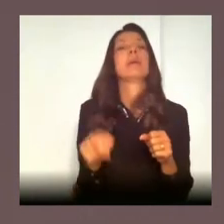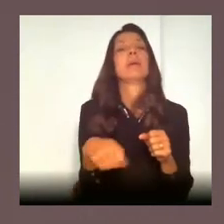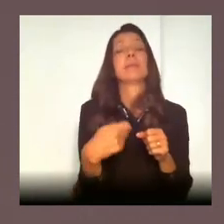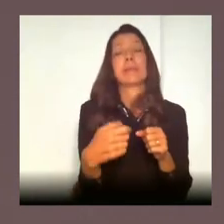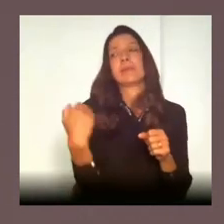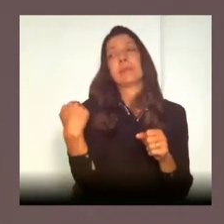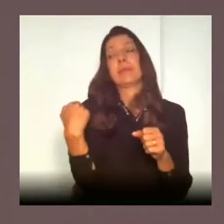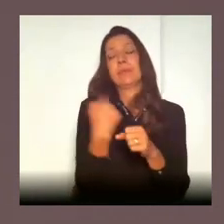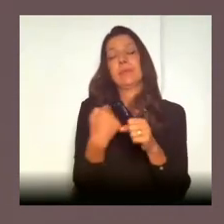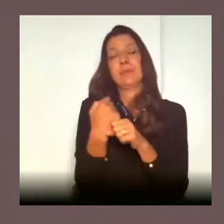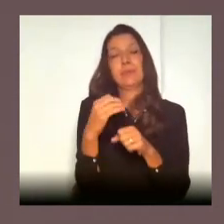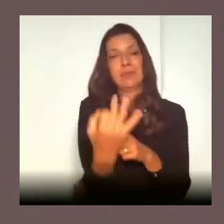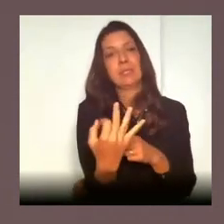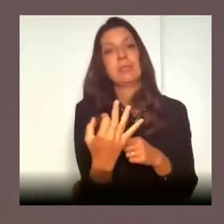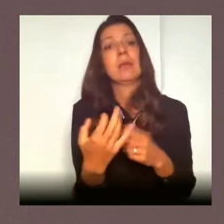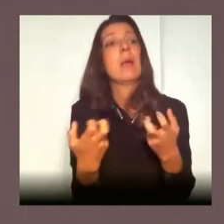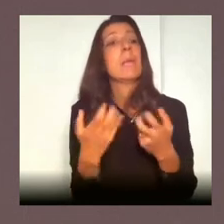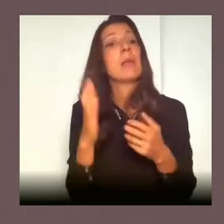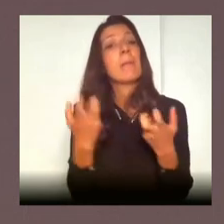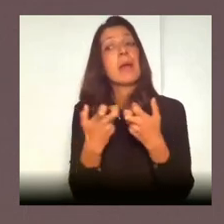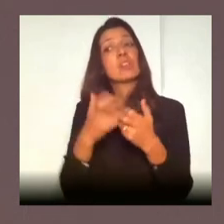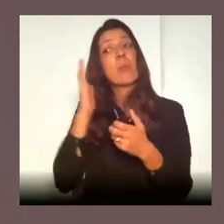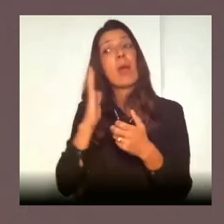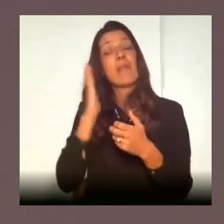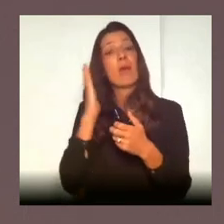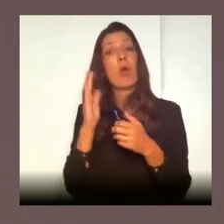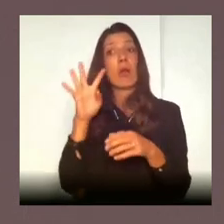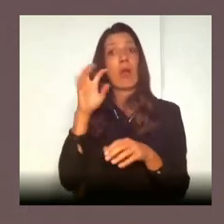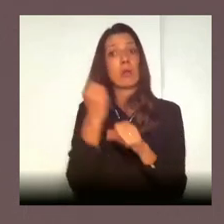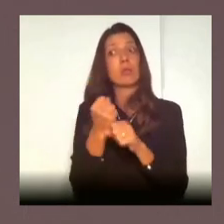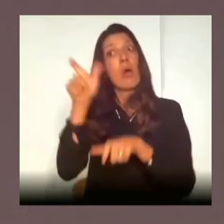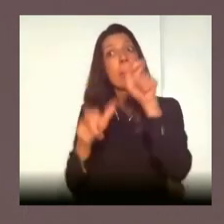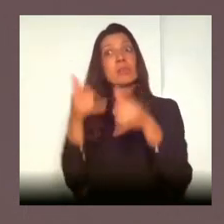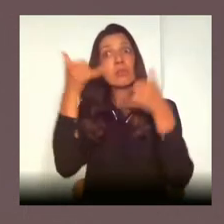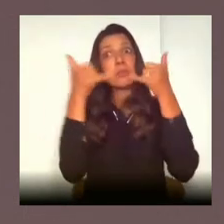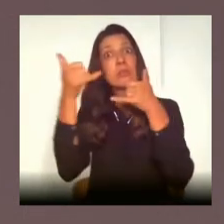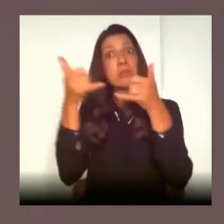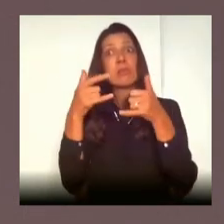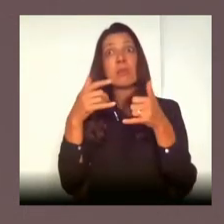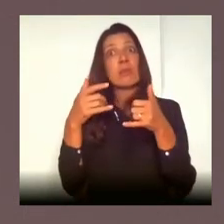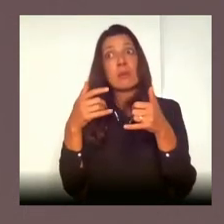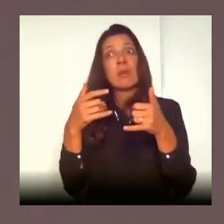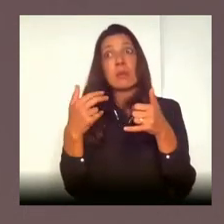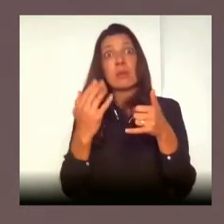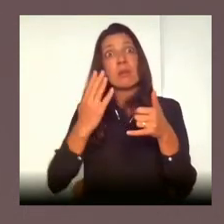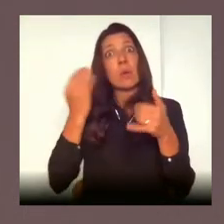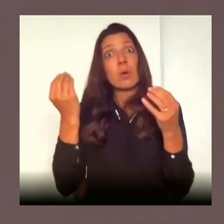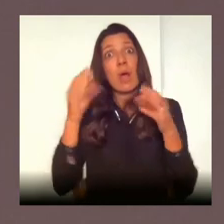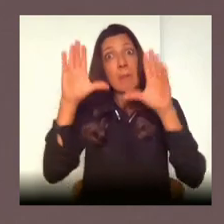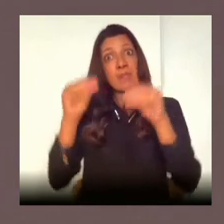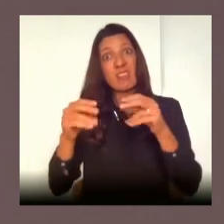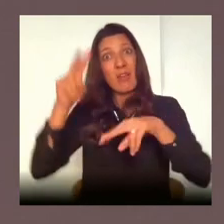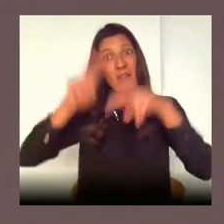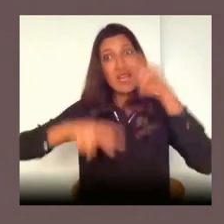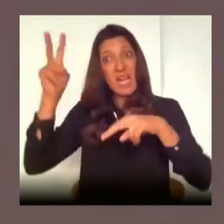reliait des personnes au téléphone il y a 40 ans au fin fond d'un village, on était déjà dans cette